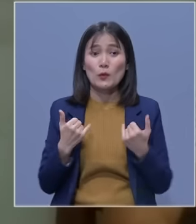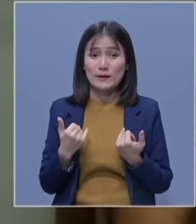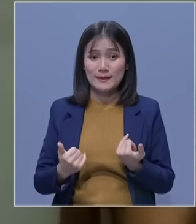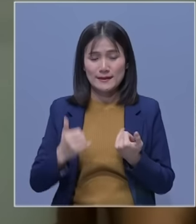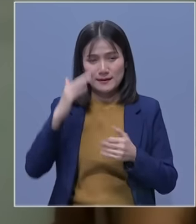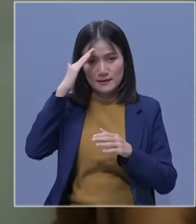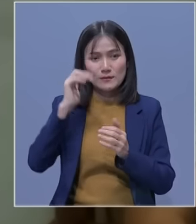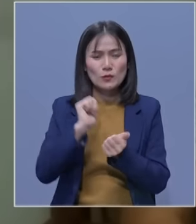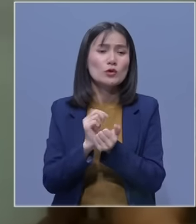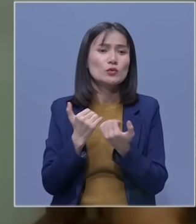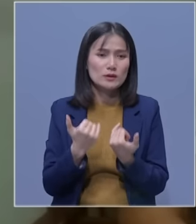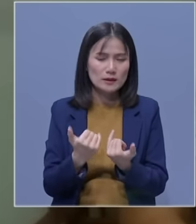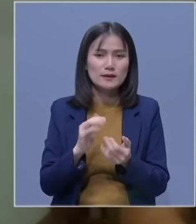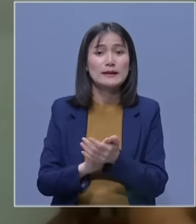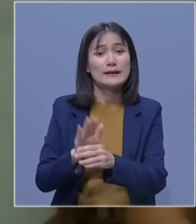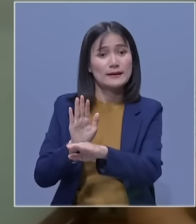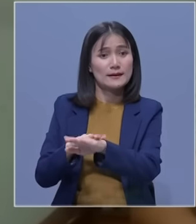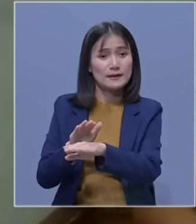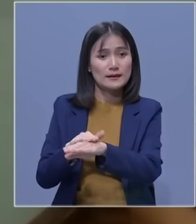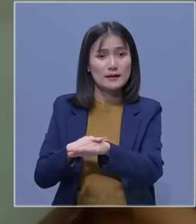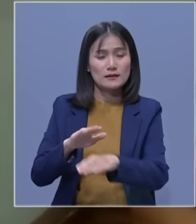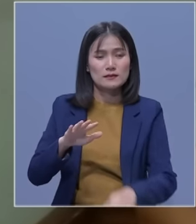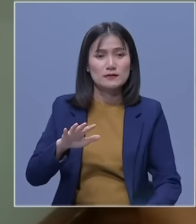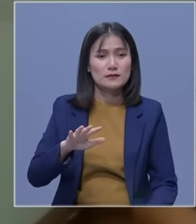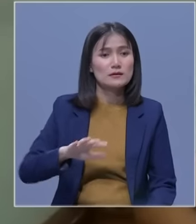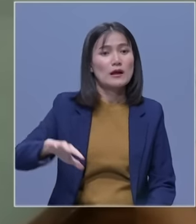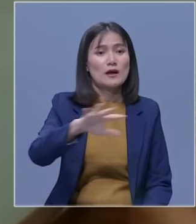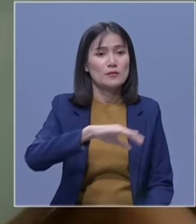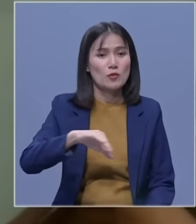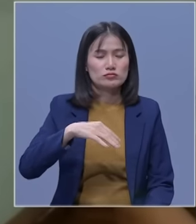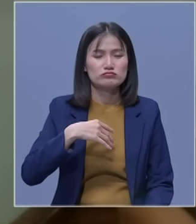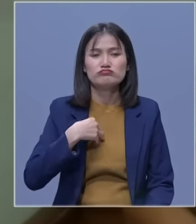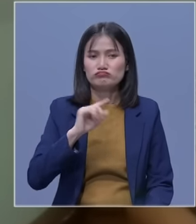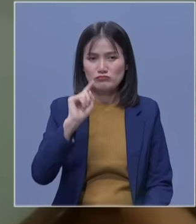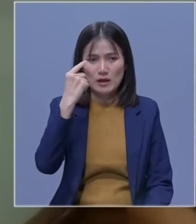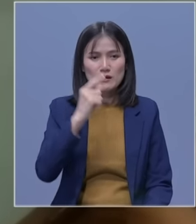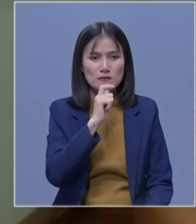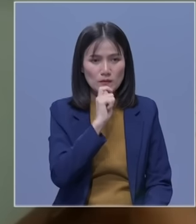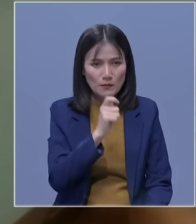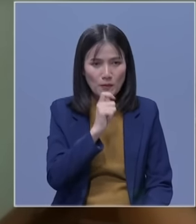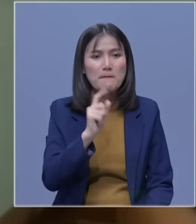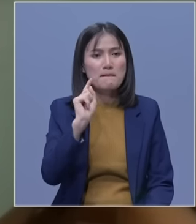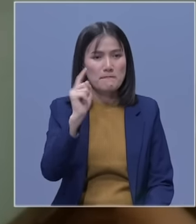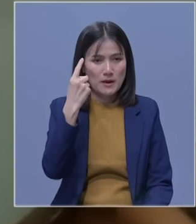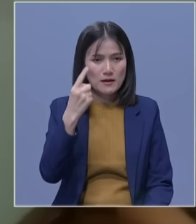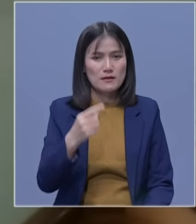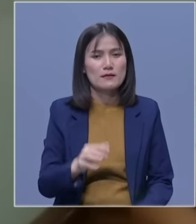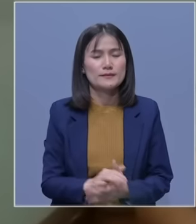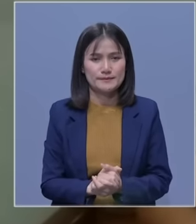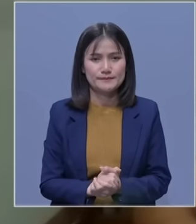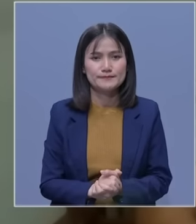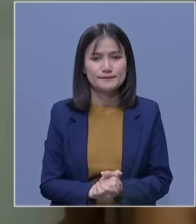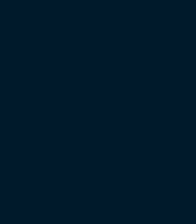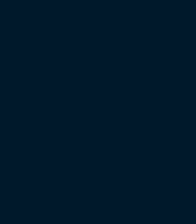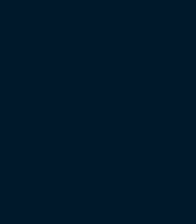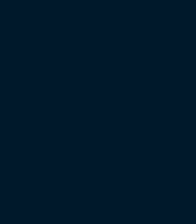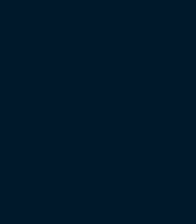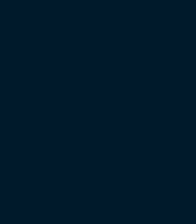จะได้เรียกตัวทั้งหมดนะคะมาสอบปากคำเพิ่มเติมเดี๋ยวรอความคืบหน้าว่าเกิดอะไรขึ้นนะคะ ครับ